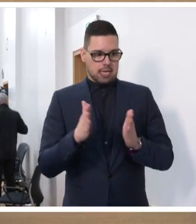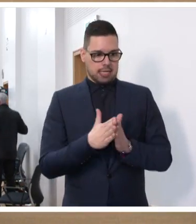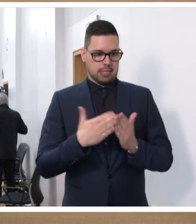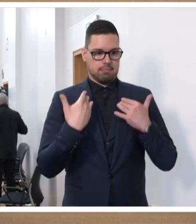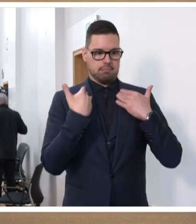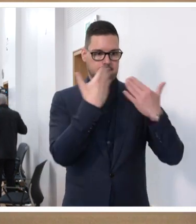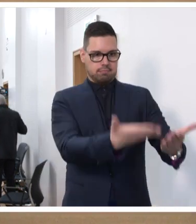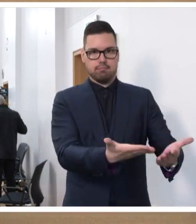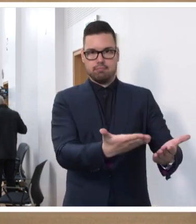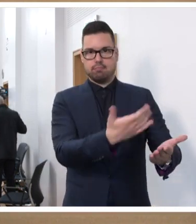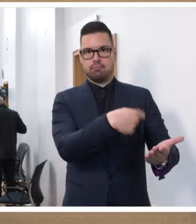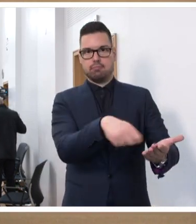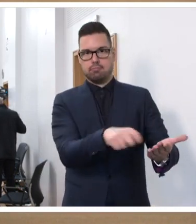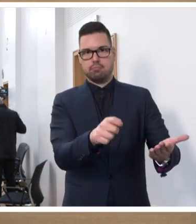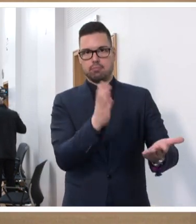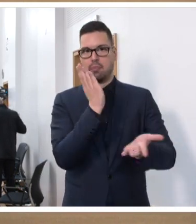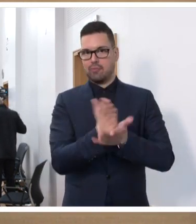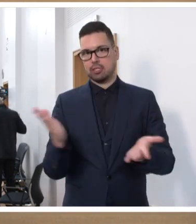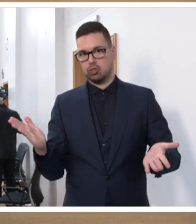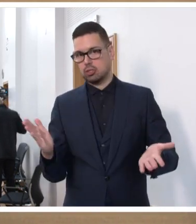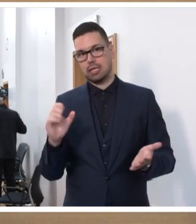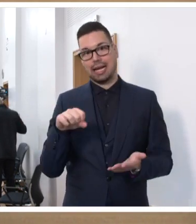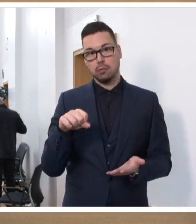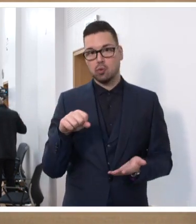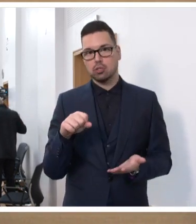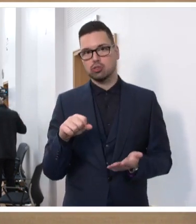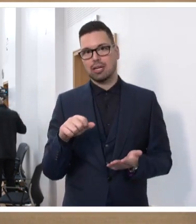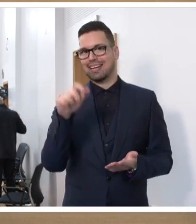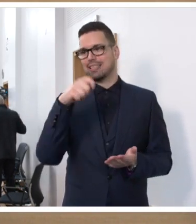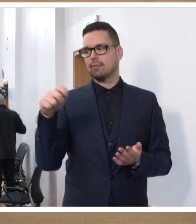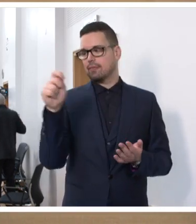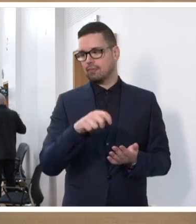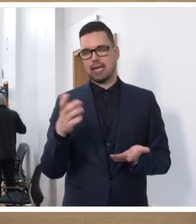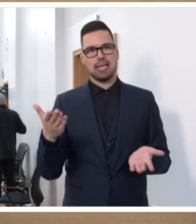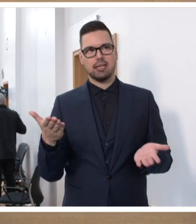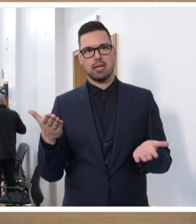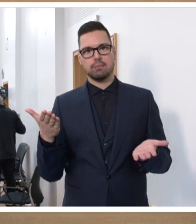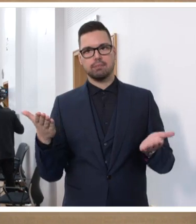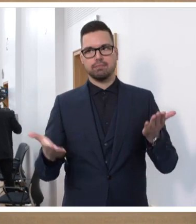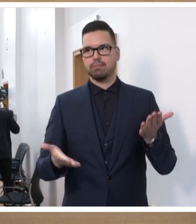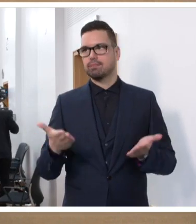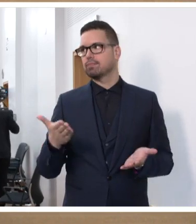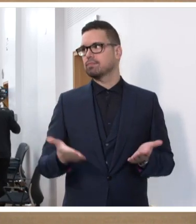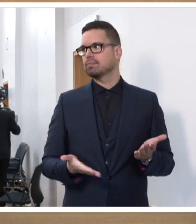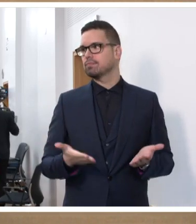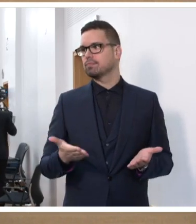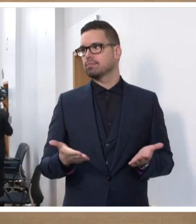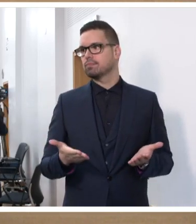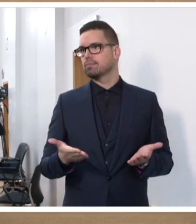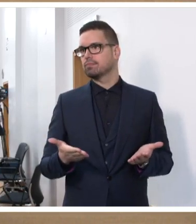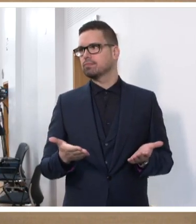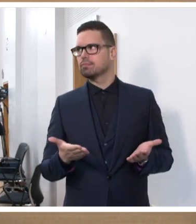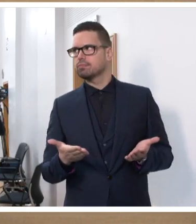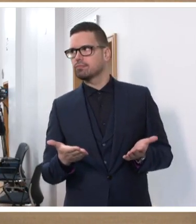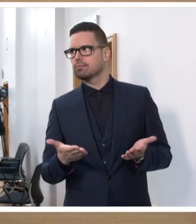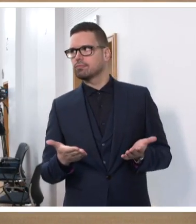und gut ist. Es besteht keine Möglichkeit für den Wähler, in irgendeiner Weise in die ihm von